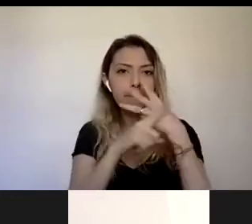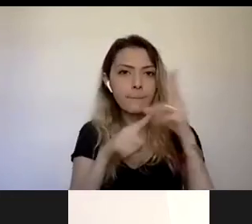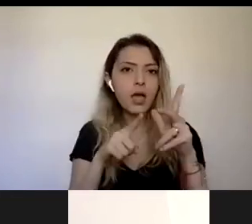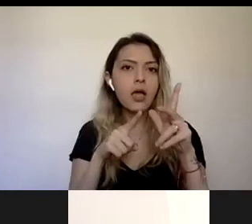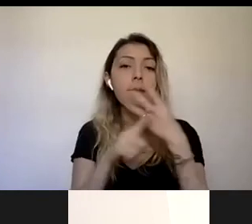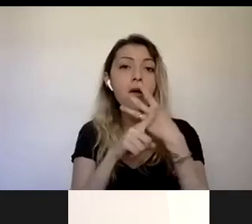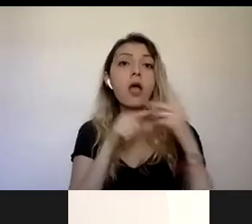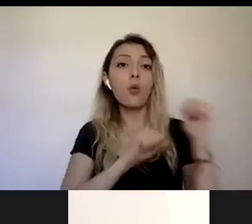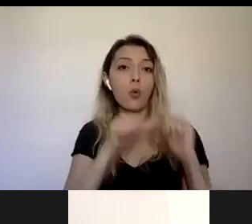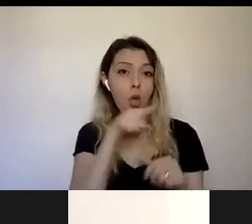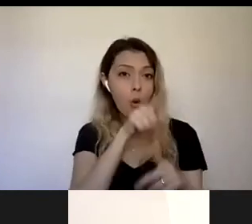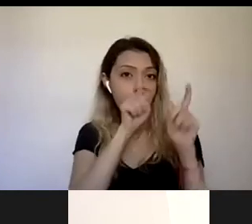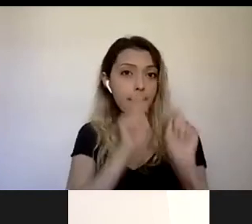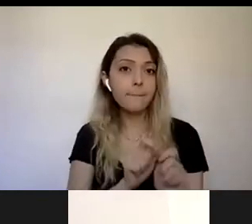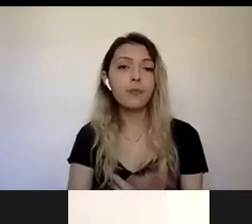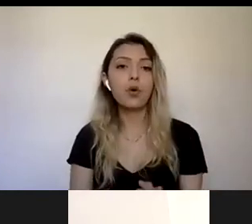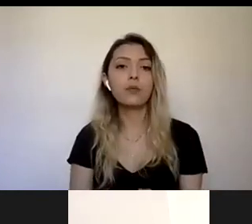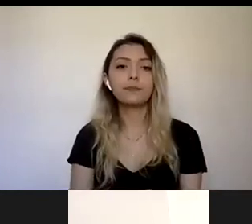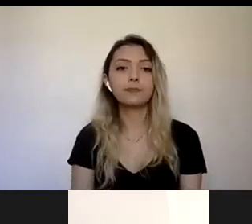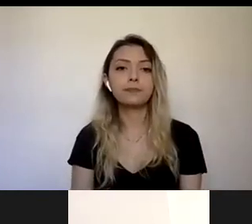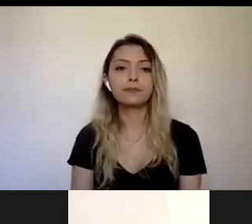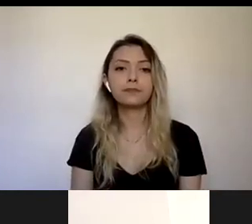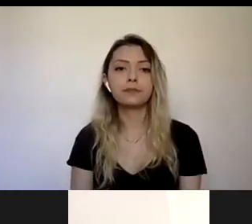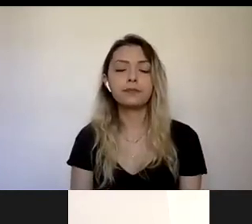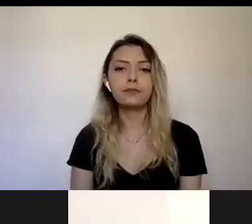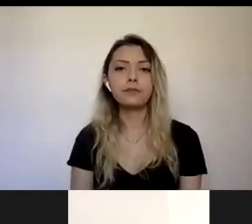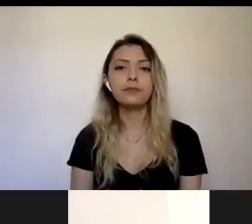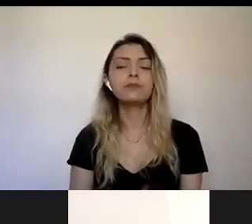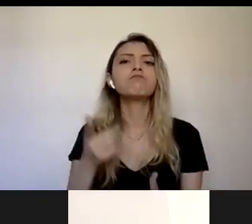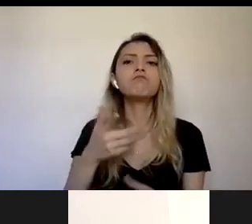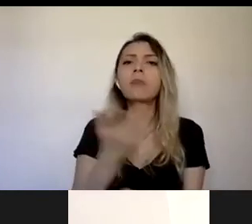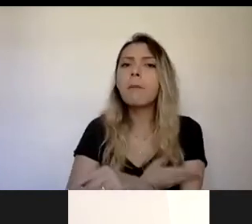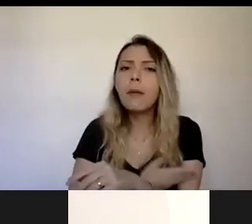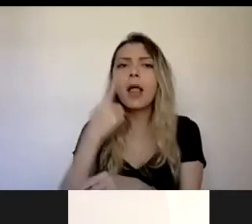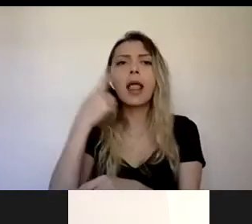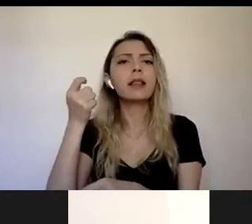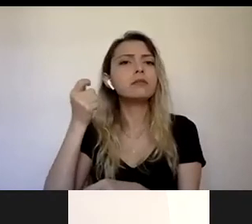Araştırması'nda il bazında, hatta kimi zaman ilçe bazında çocuk